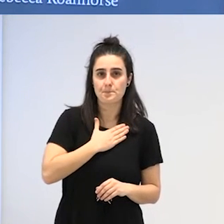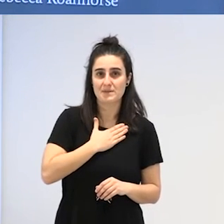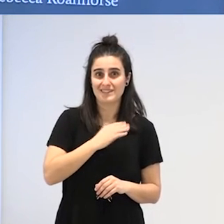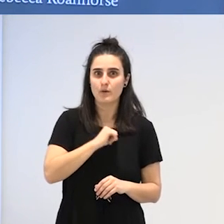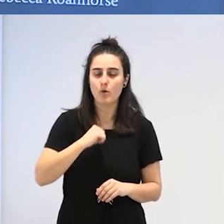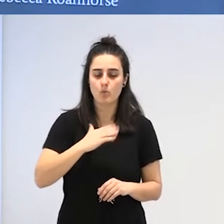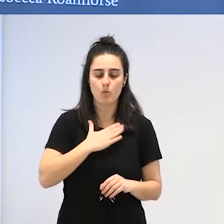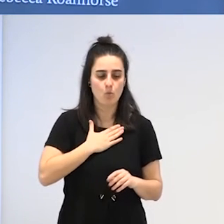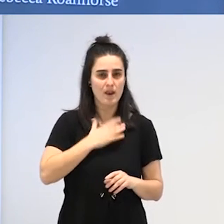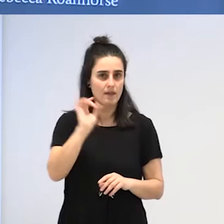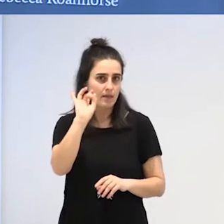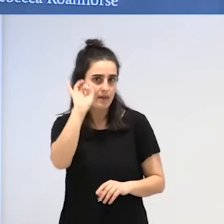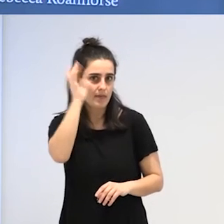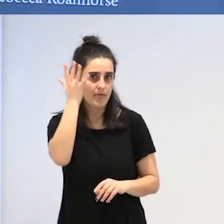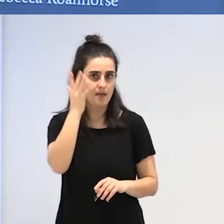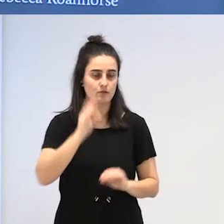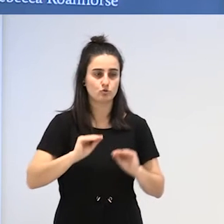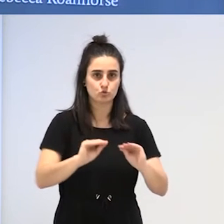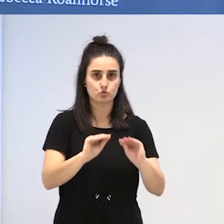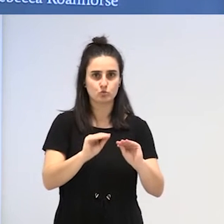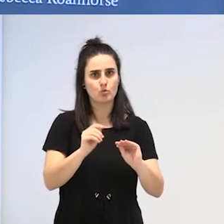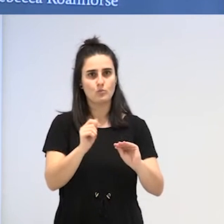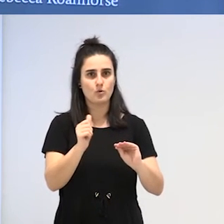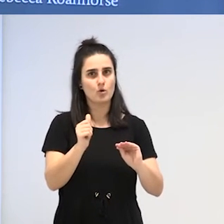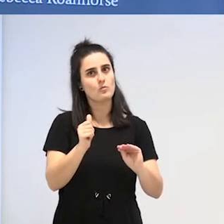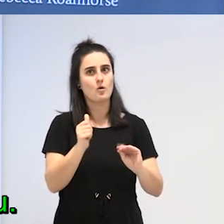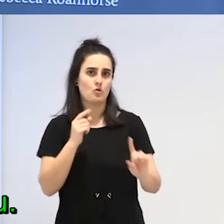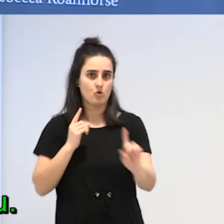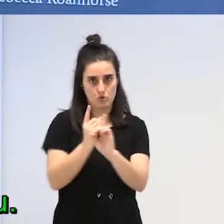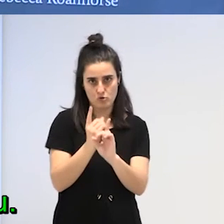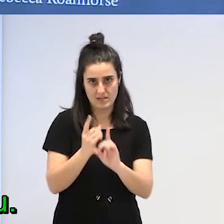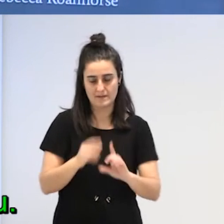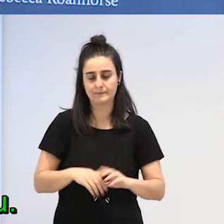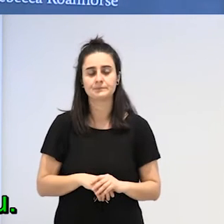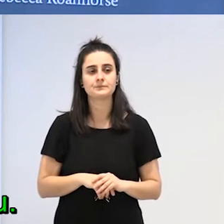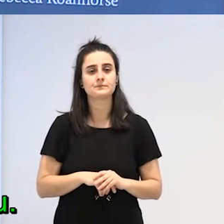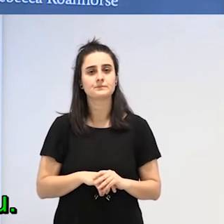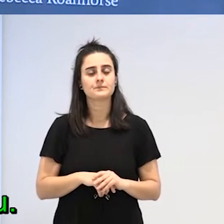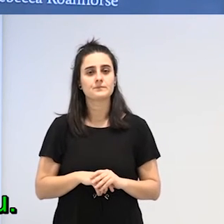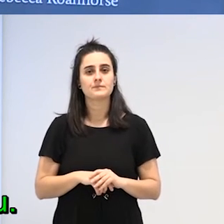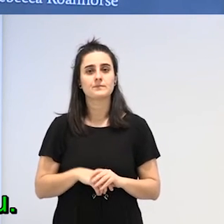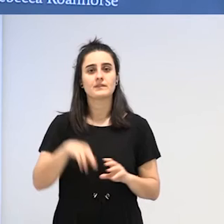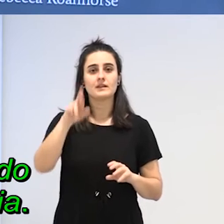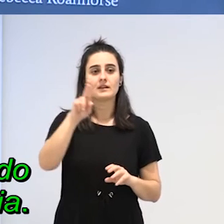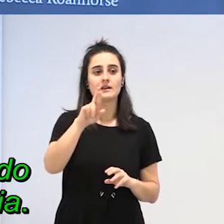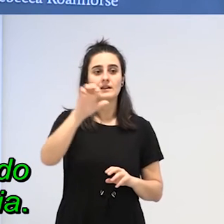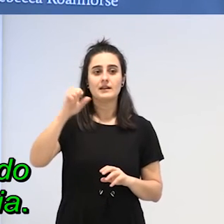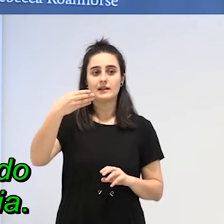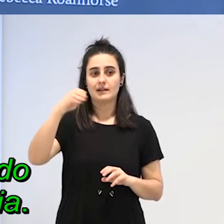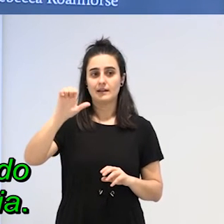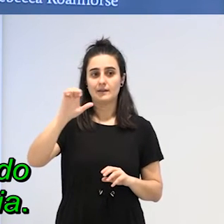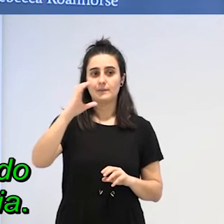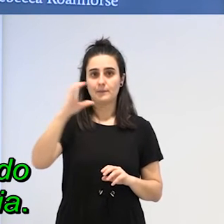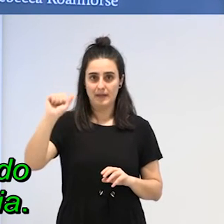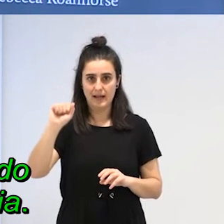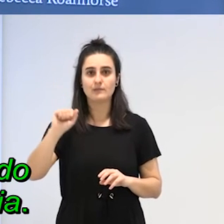ideia hori mendebaldetik datorrena horri ba, kontra egiten dio, ez? Eta bestalde Rebeka Roan Josdekogu